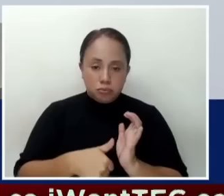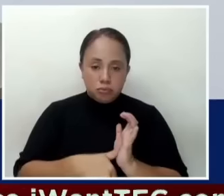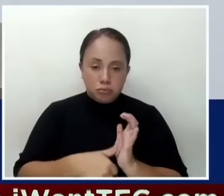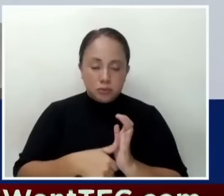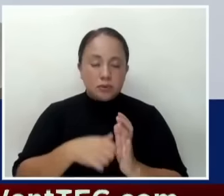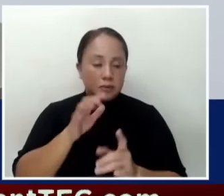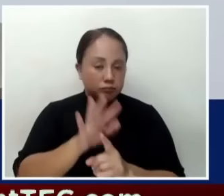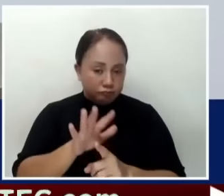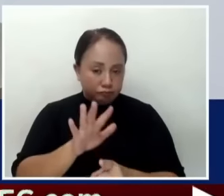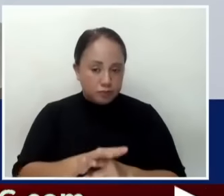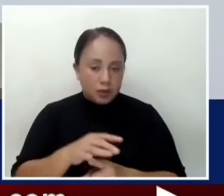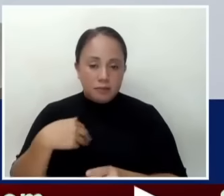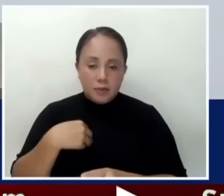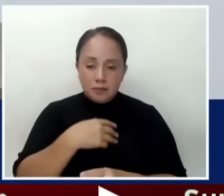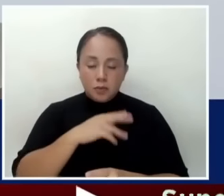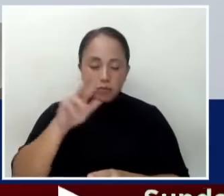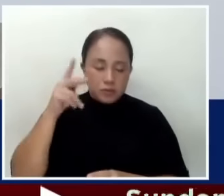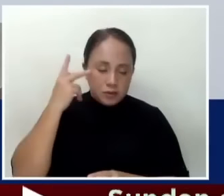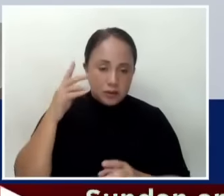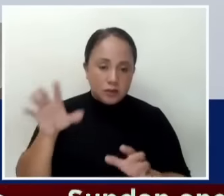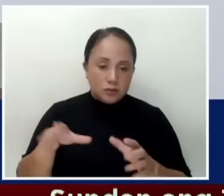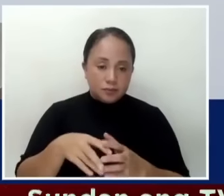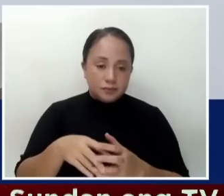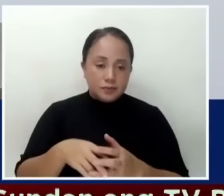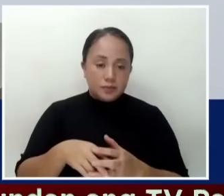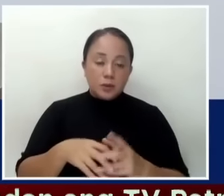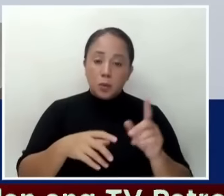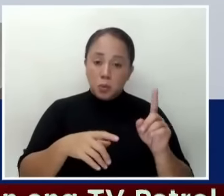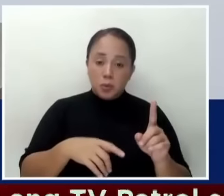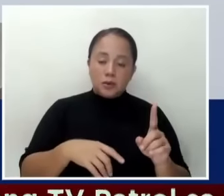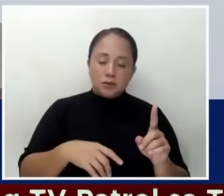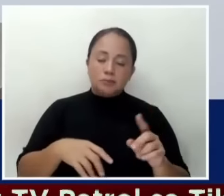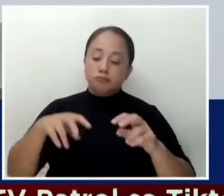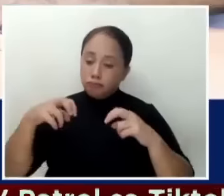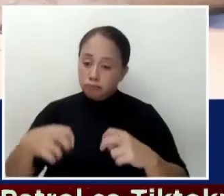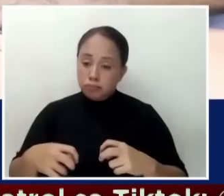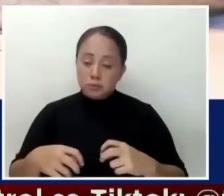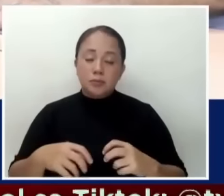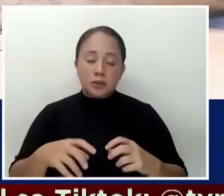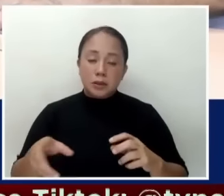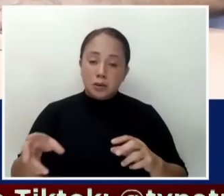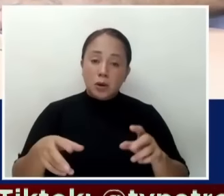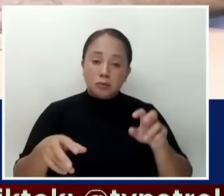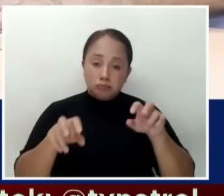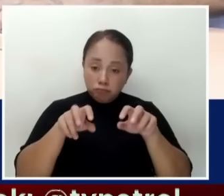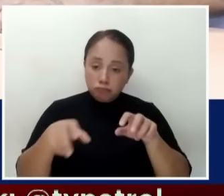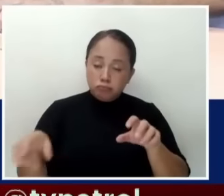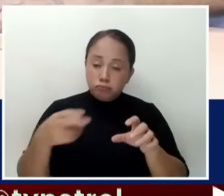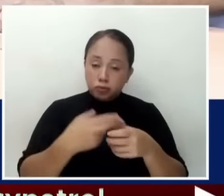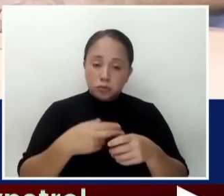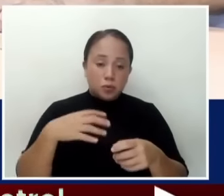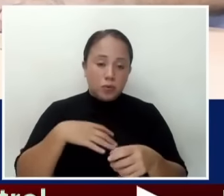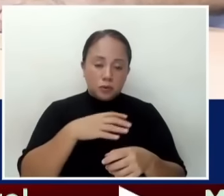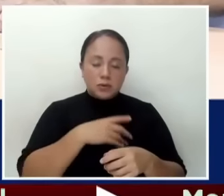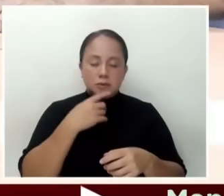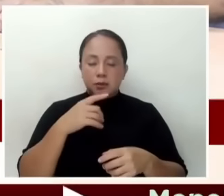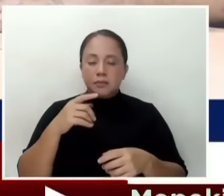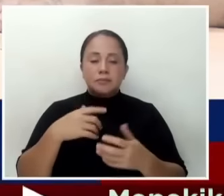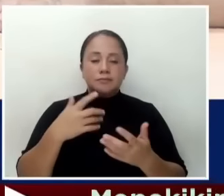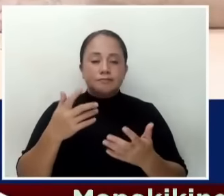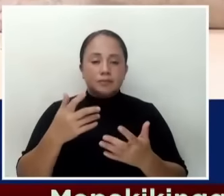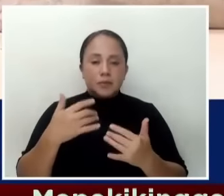at miyembro ng political dynasty. Isang upuan na kagad sa Kongreso. Panukala ni Tihangki, baguhin